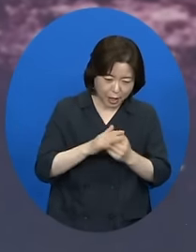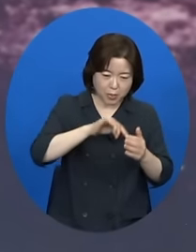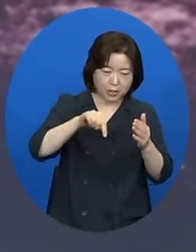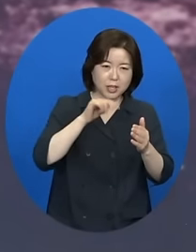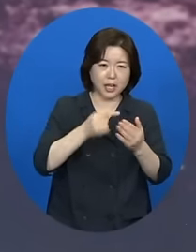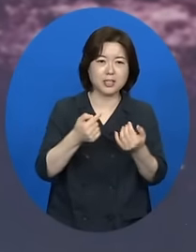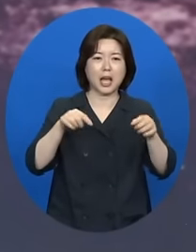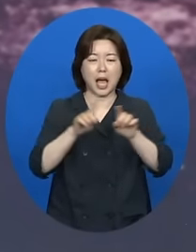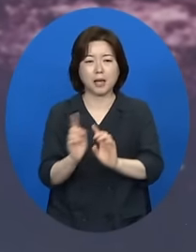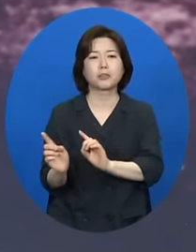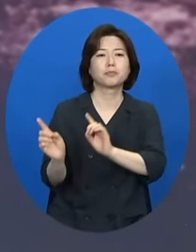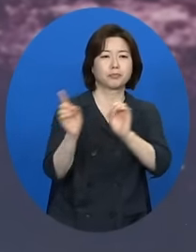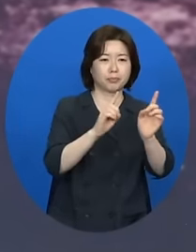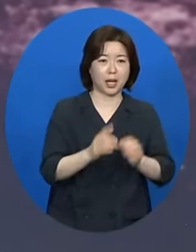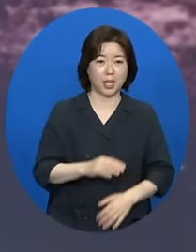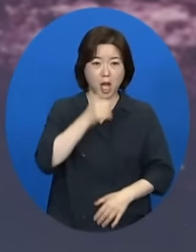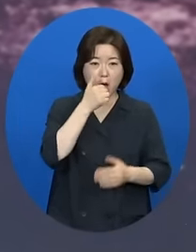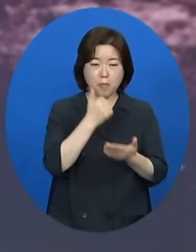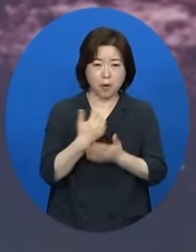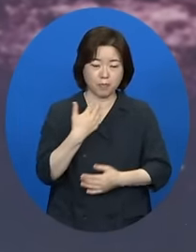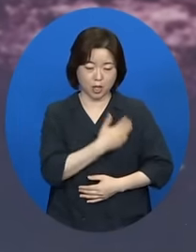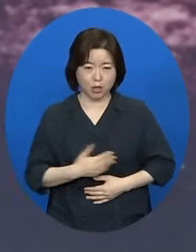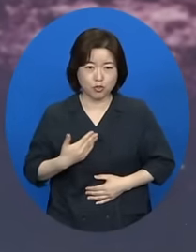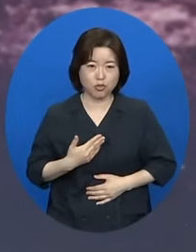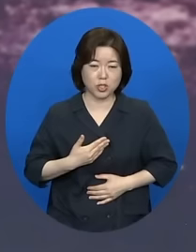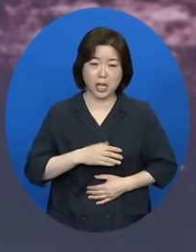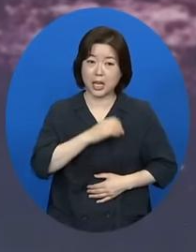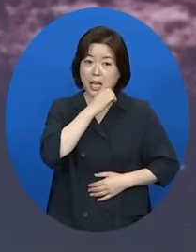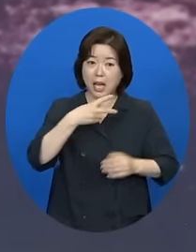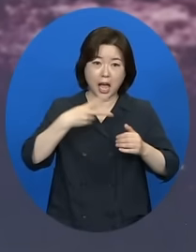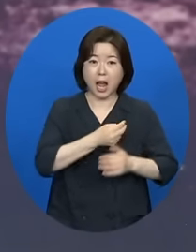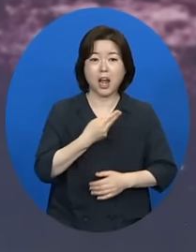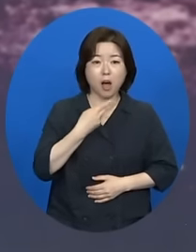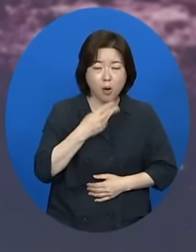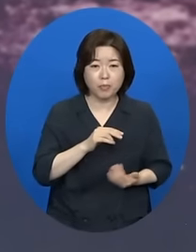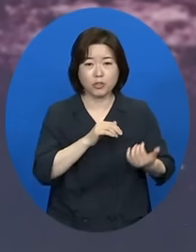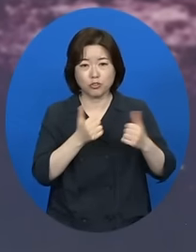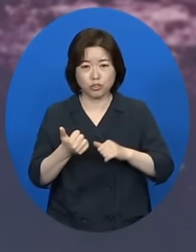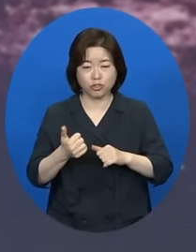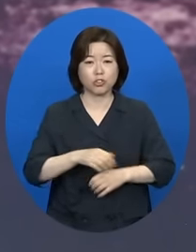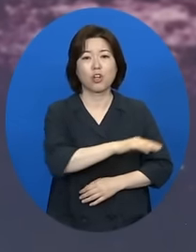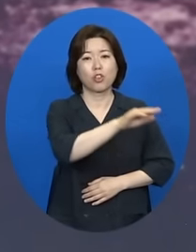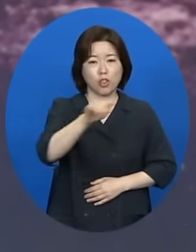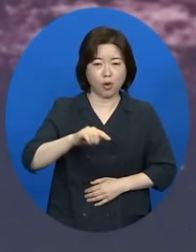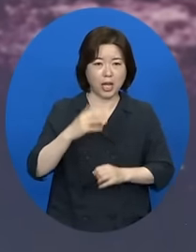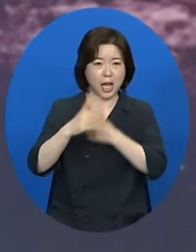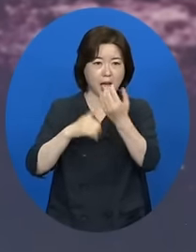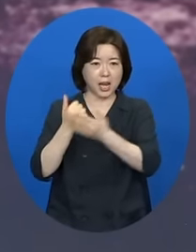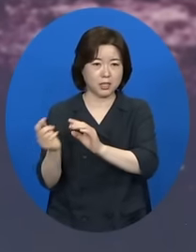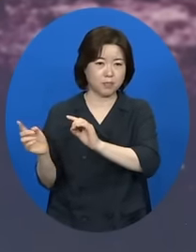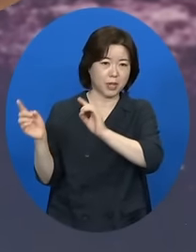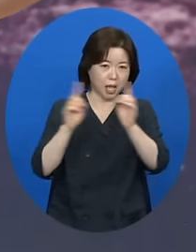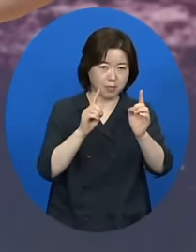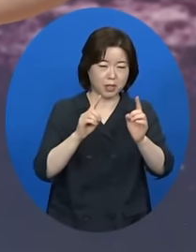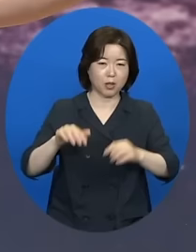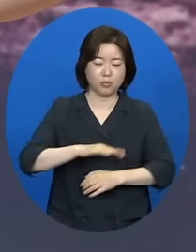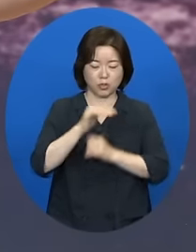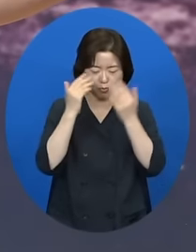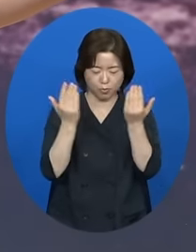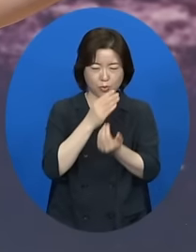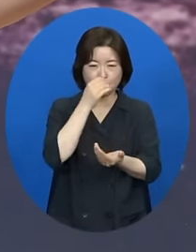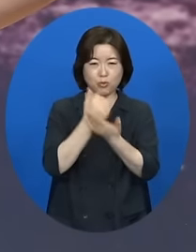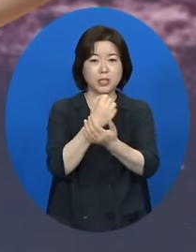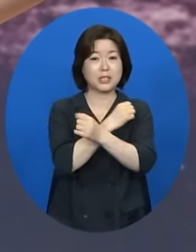받았느니라. 또 범죄와 육체와 무할례로 죽었던 너희를 하나님이 그와 함께 살리시고 우리의 모든 죄를